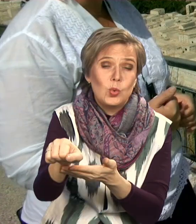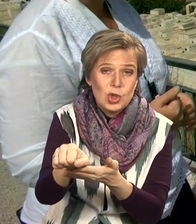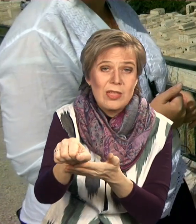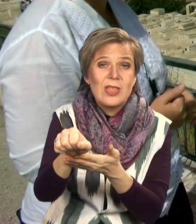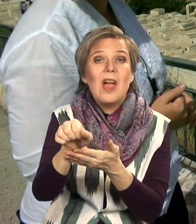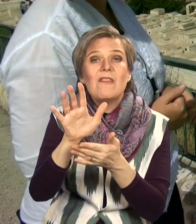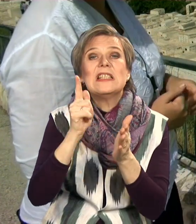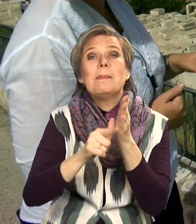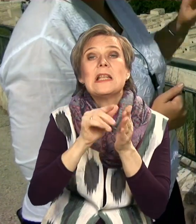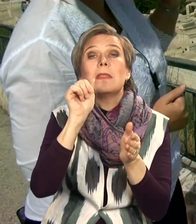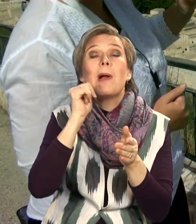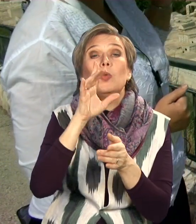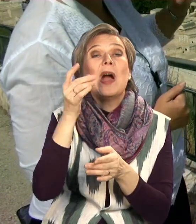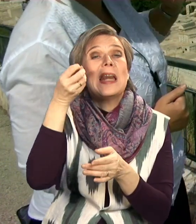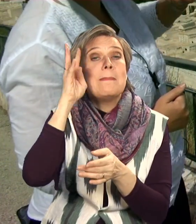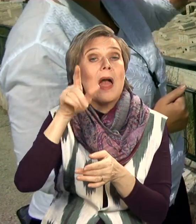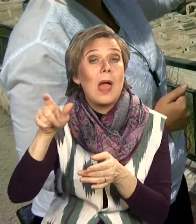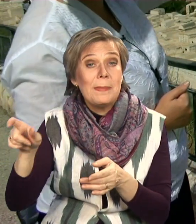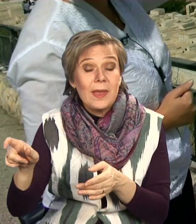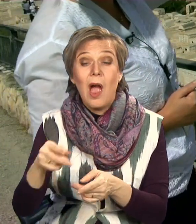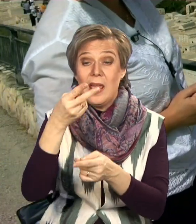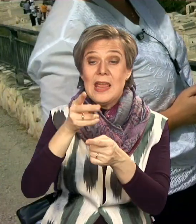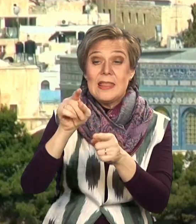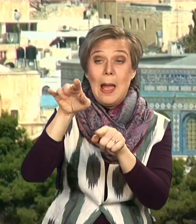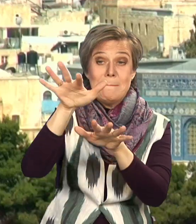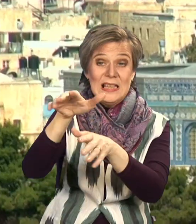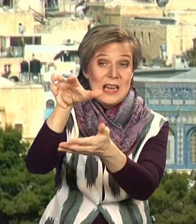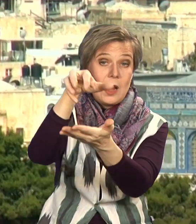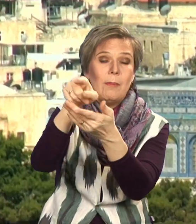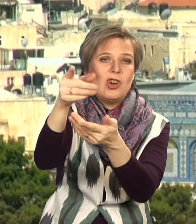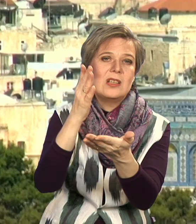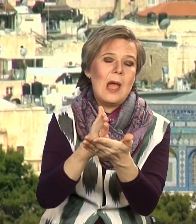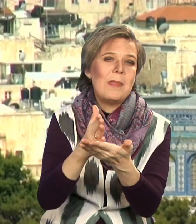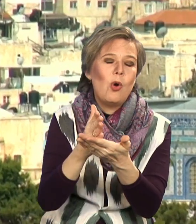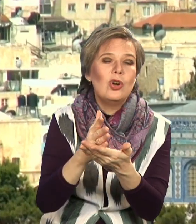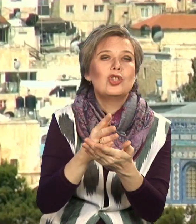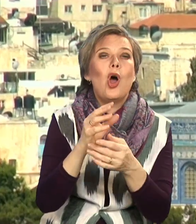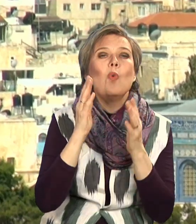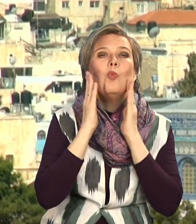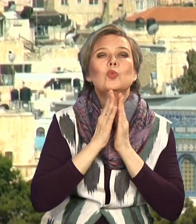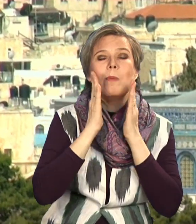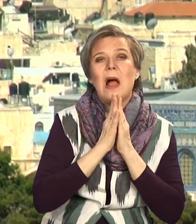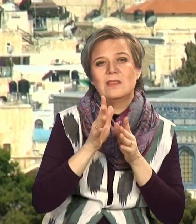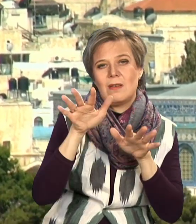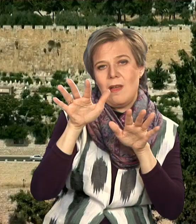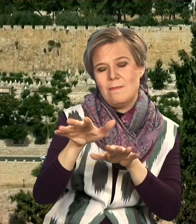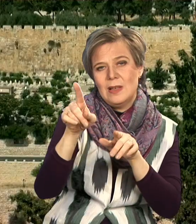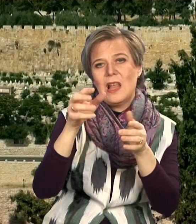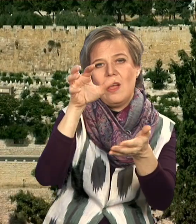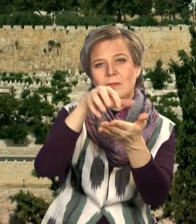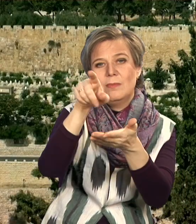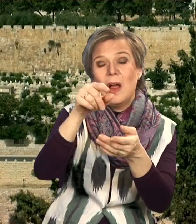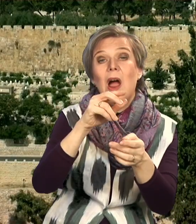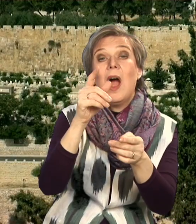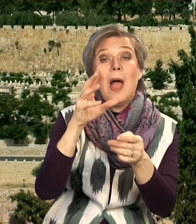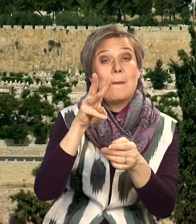римлянами в 70-м году. И на месте того храма сегодня стоит мусульманская святыня. Третья по значению в мире.